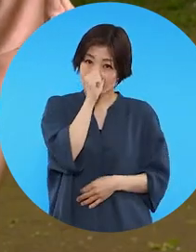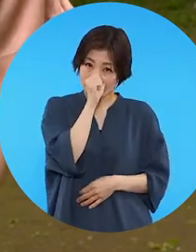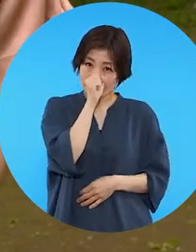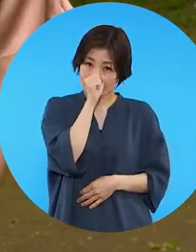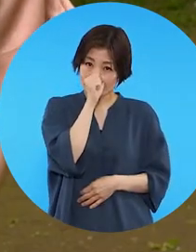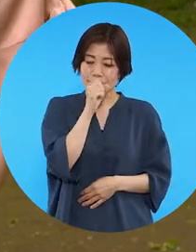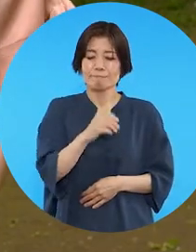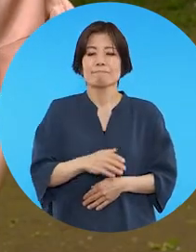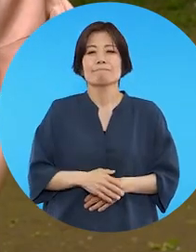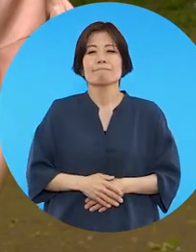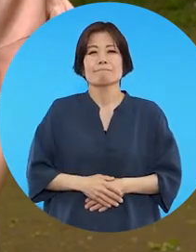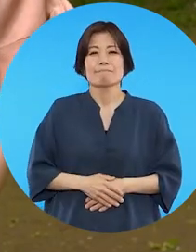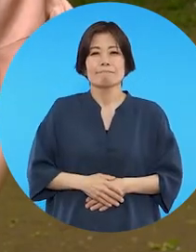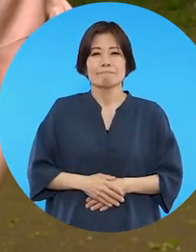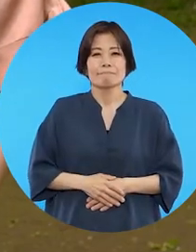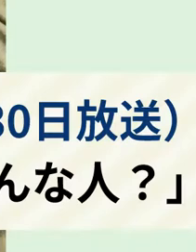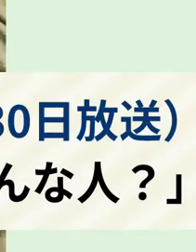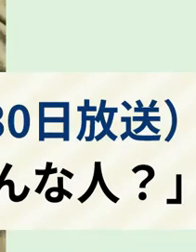ようと思います。